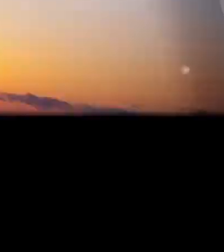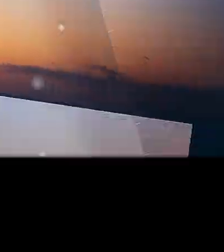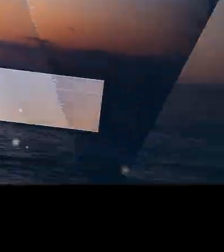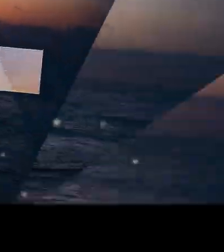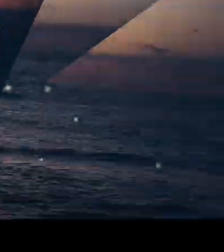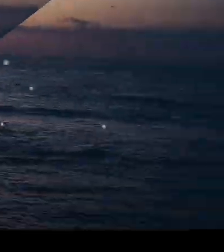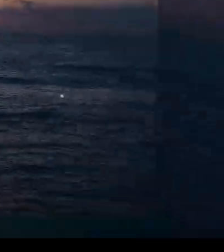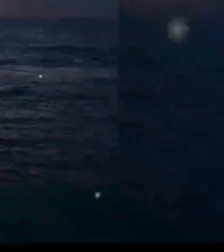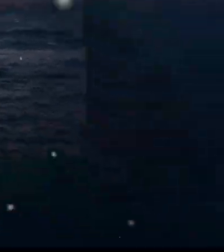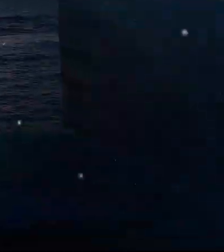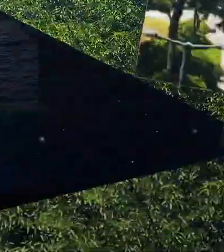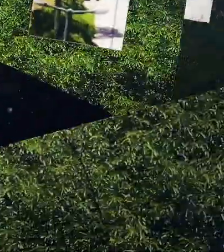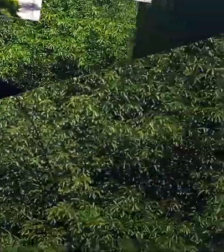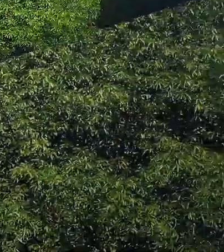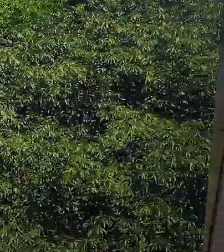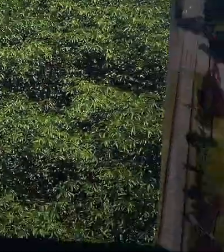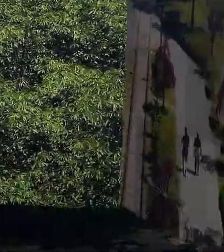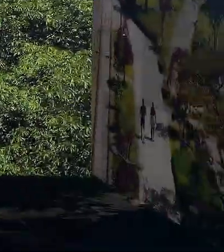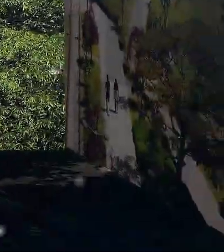4 4